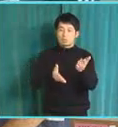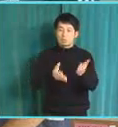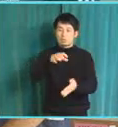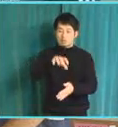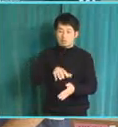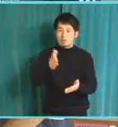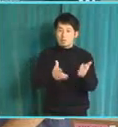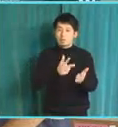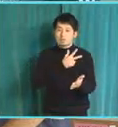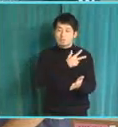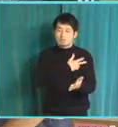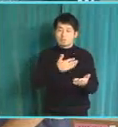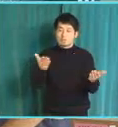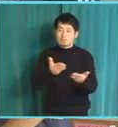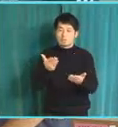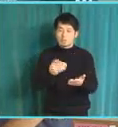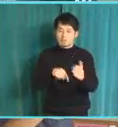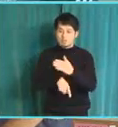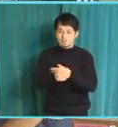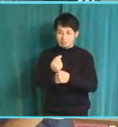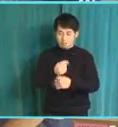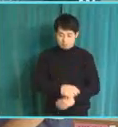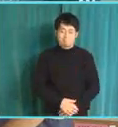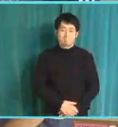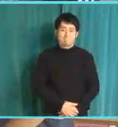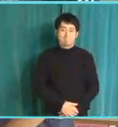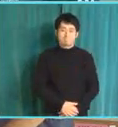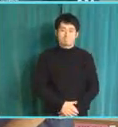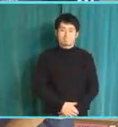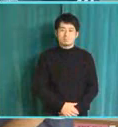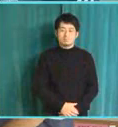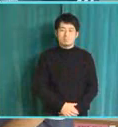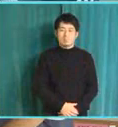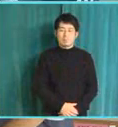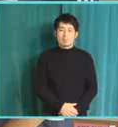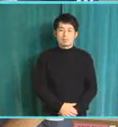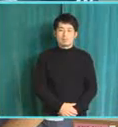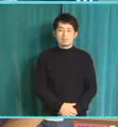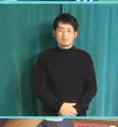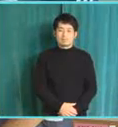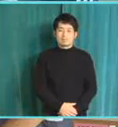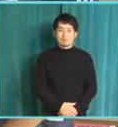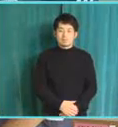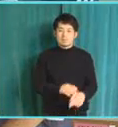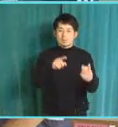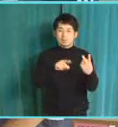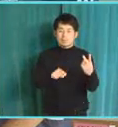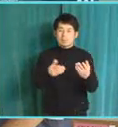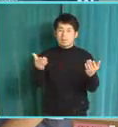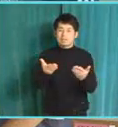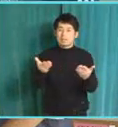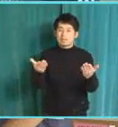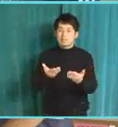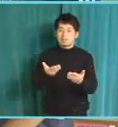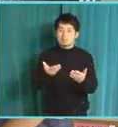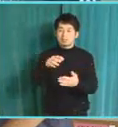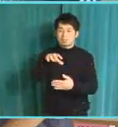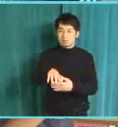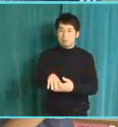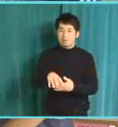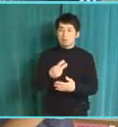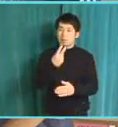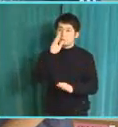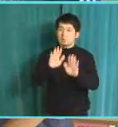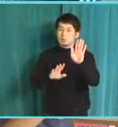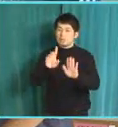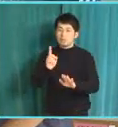務をされているということなんですよね。はい、こちらのお二人が勤務されている桜井保育園、ここ